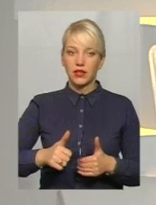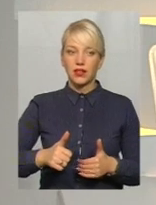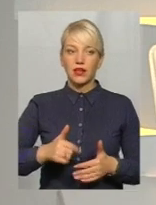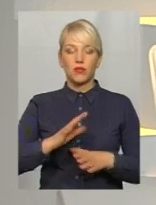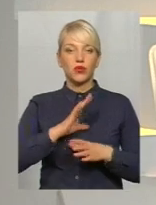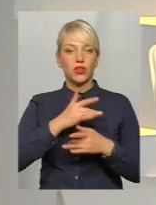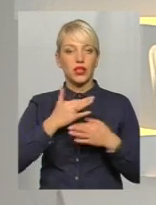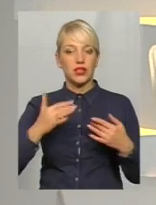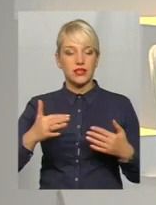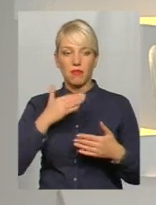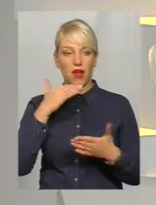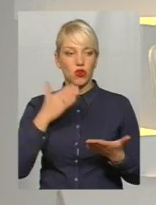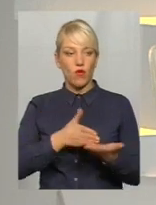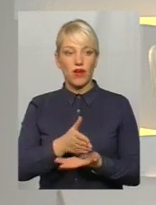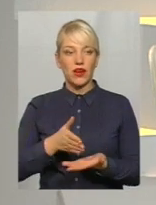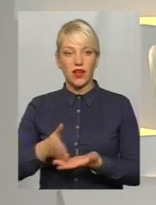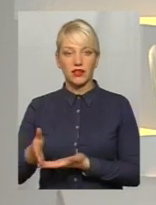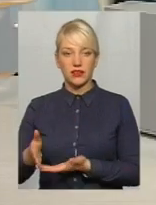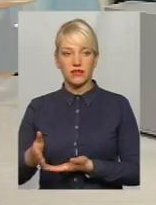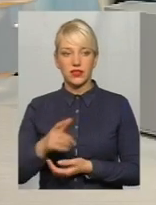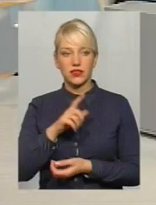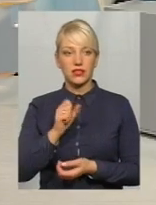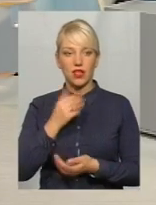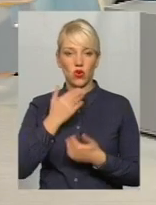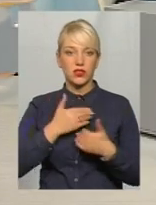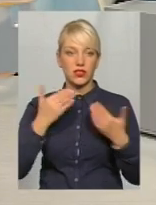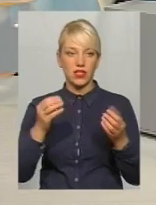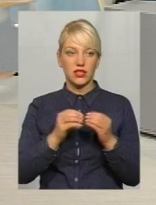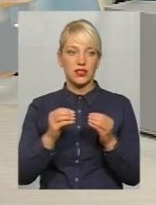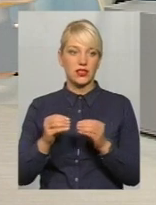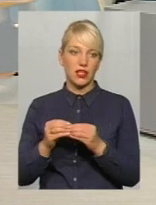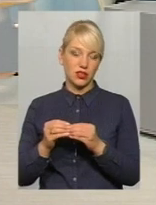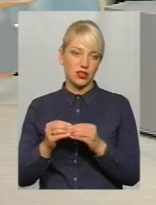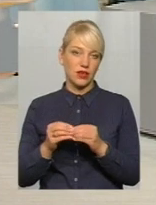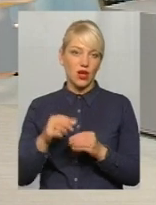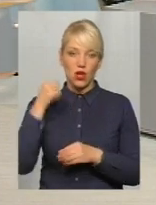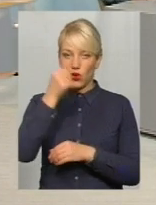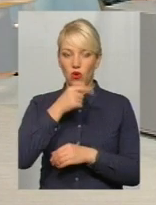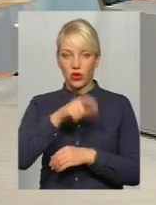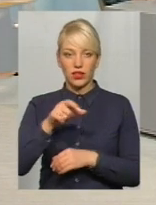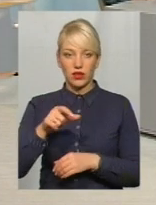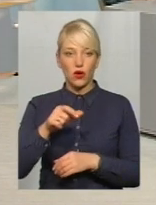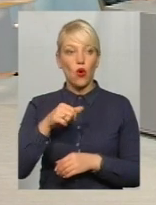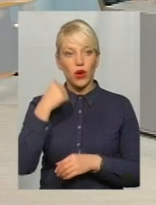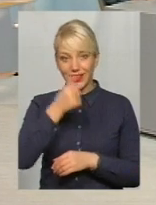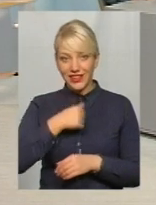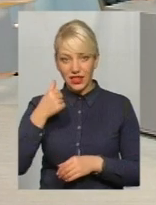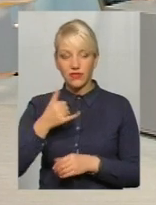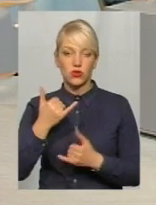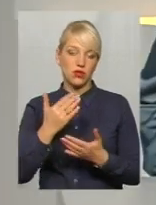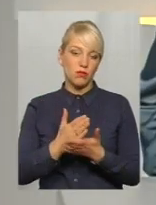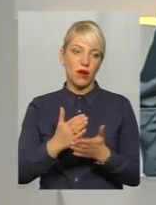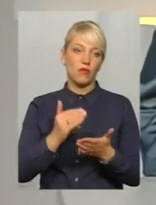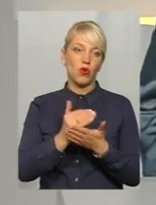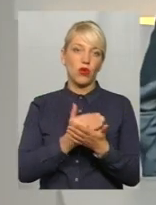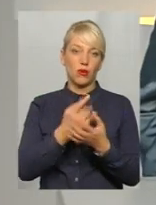Було різні багато варіантів за останні десяток, здається, років. Маємо сьогодні програму «Доступні